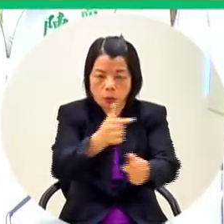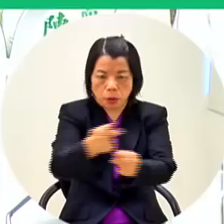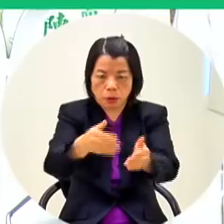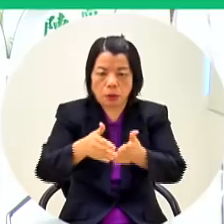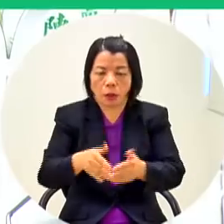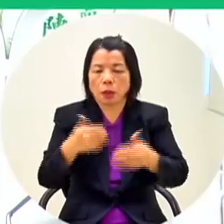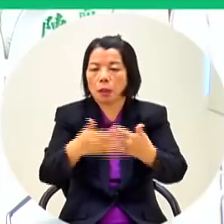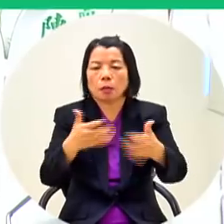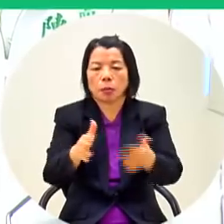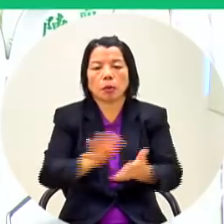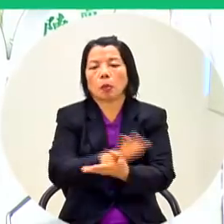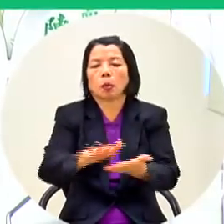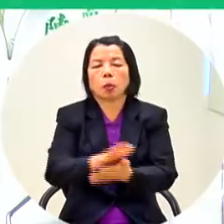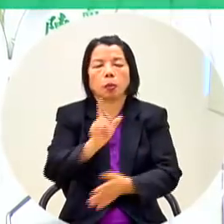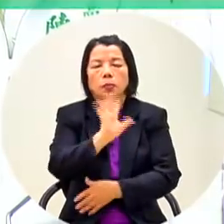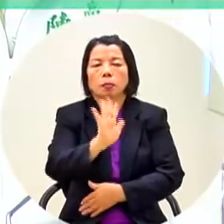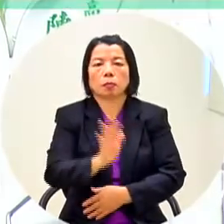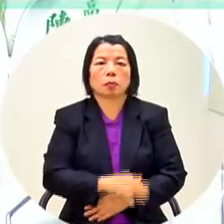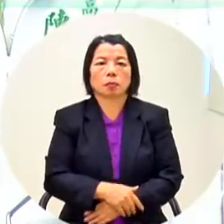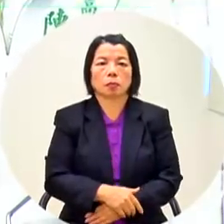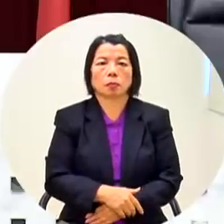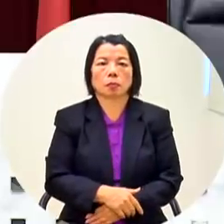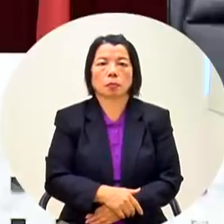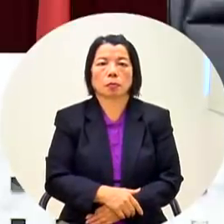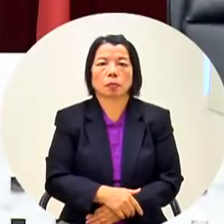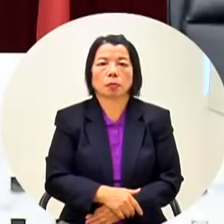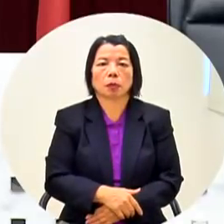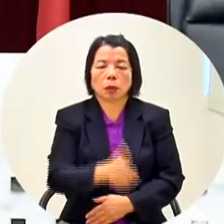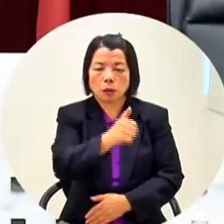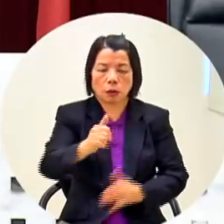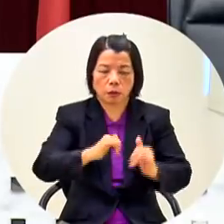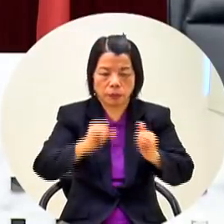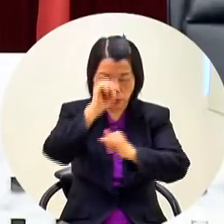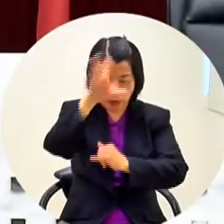中央的。 好，谢谢民进党团。那个。